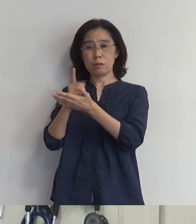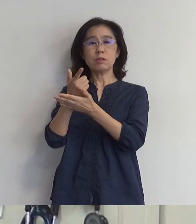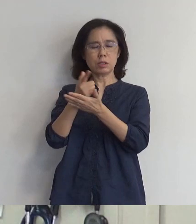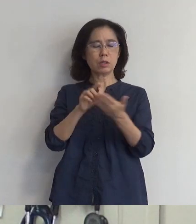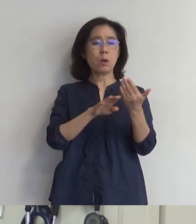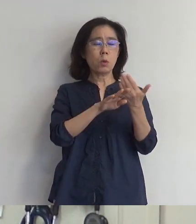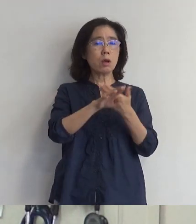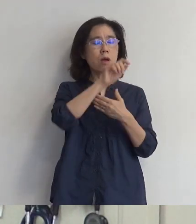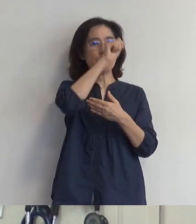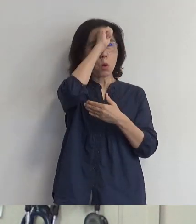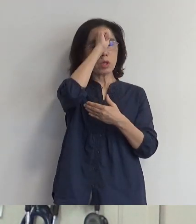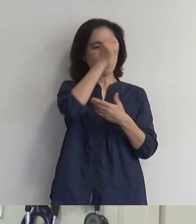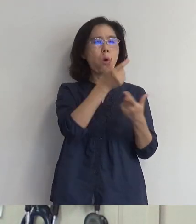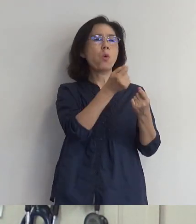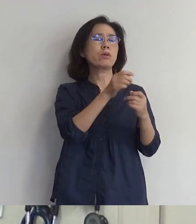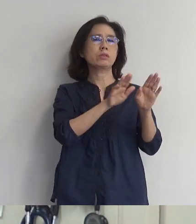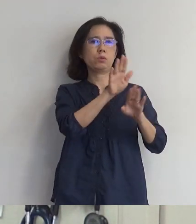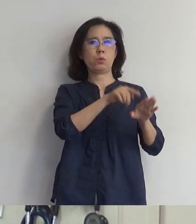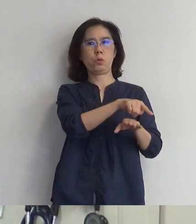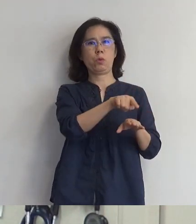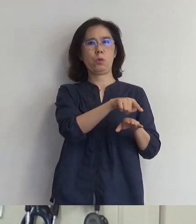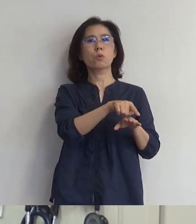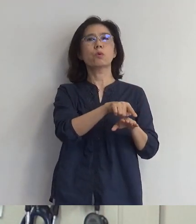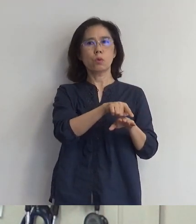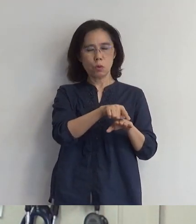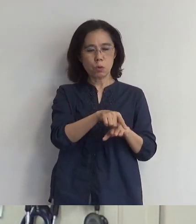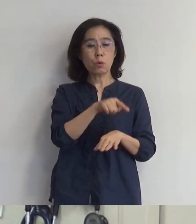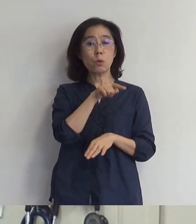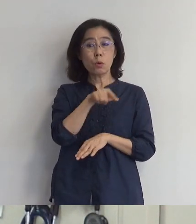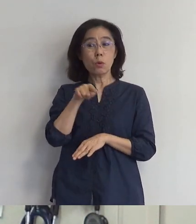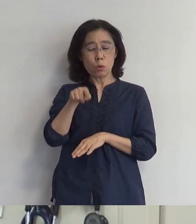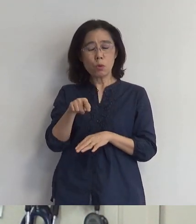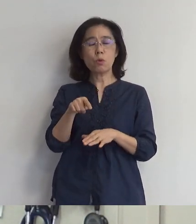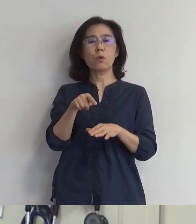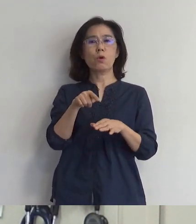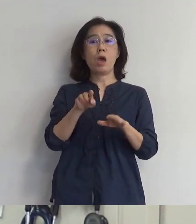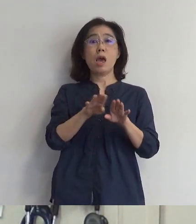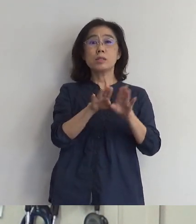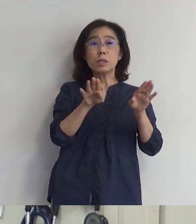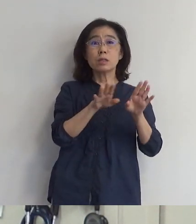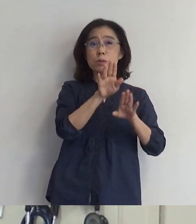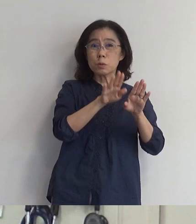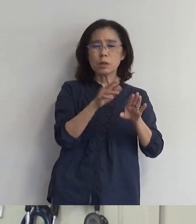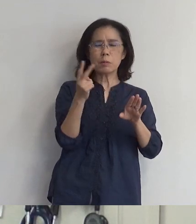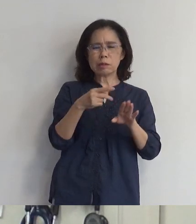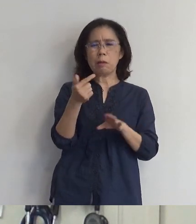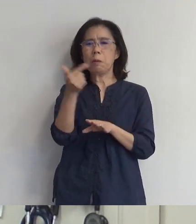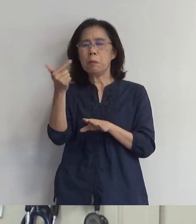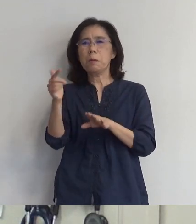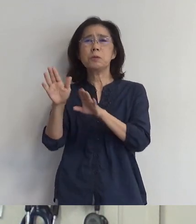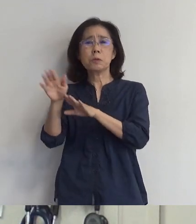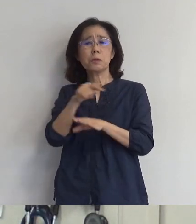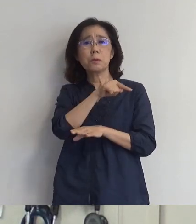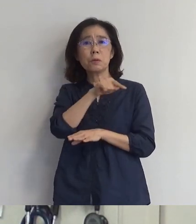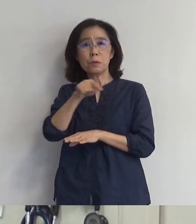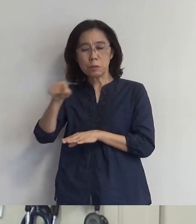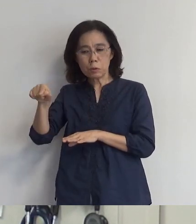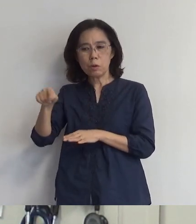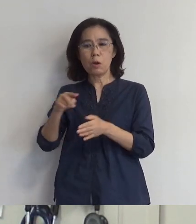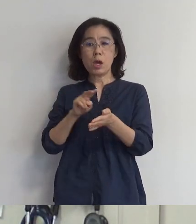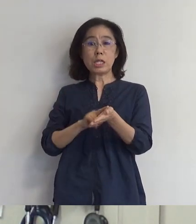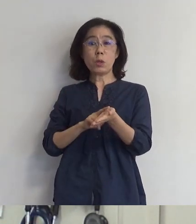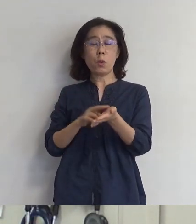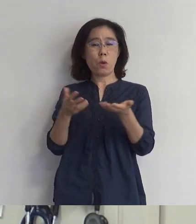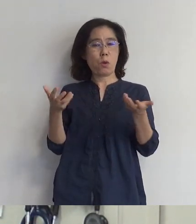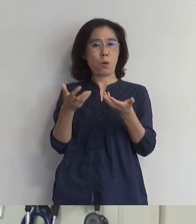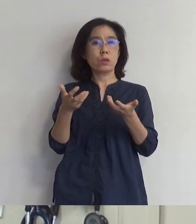ります。さらに医療崩壊の入り口の段階でも医療崩壊の段階でも医療従事者は入院